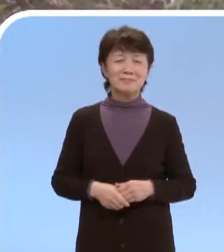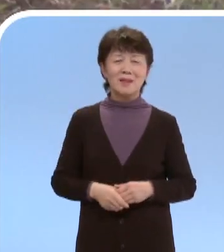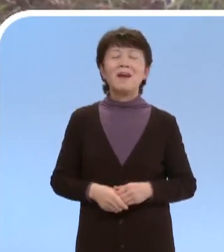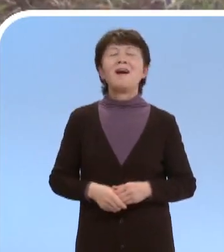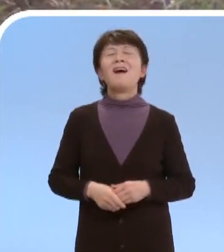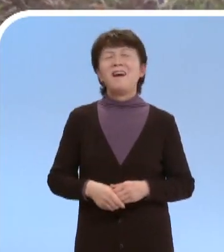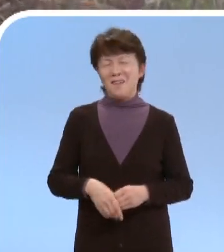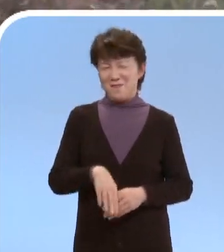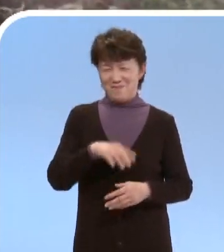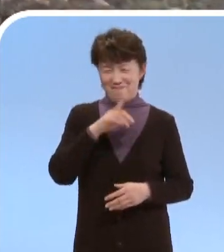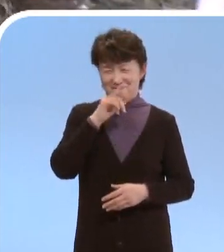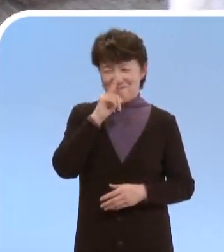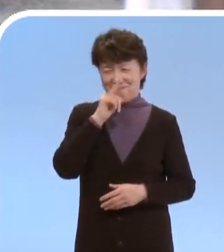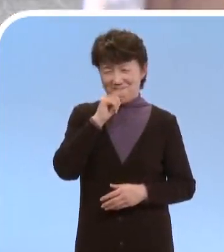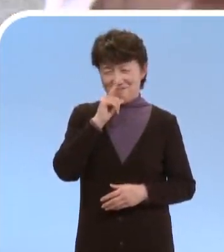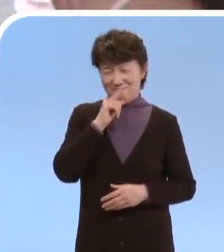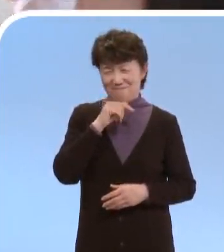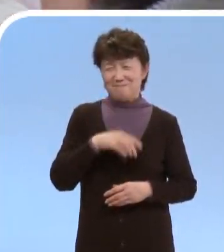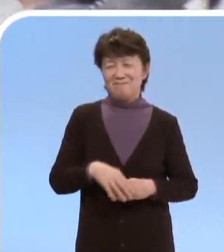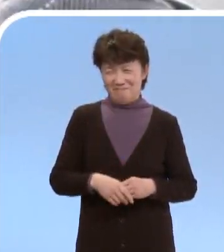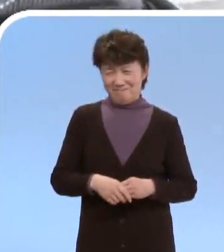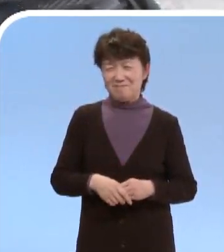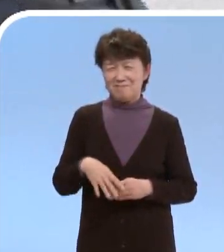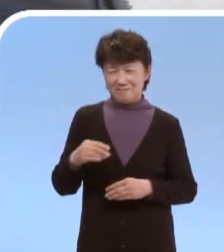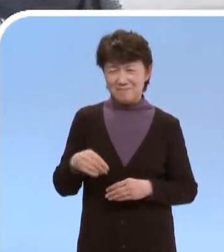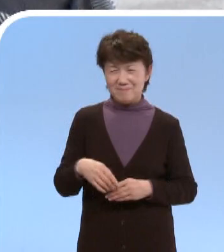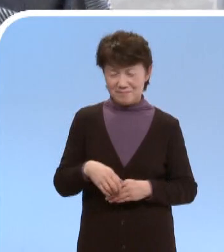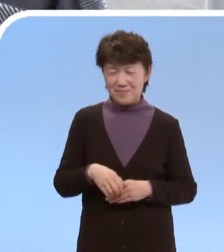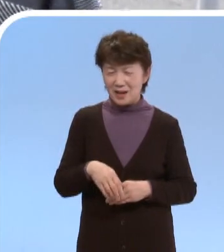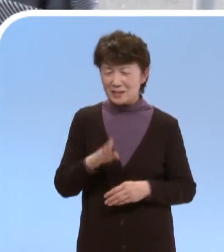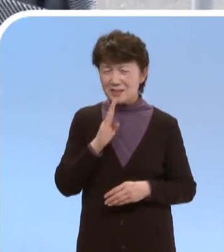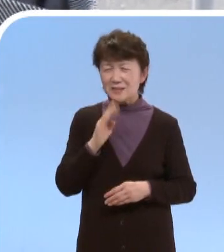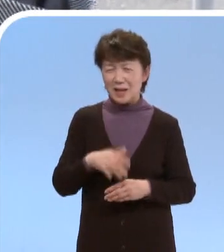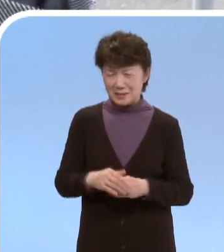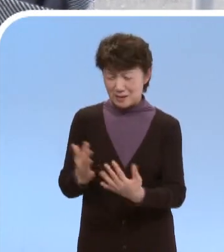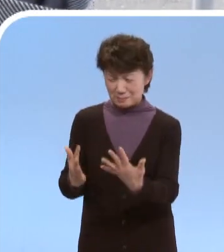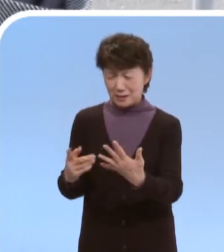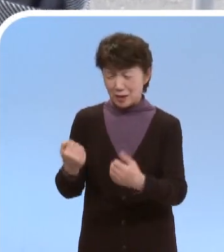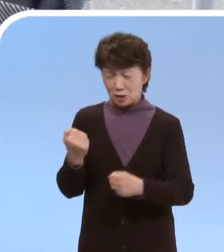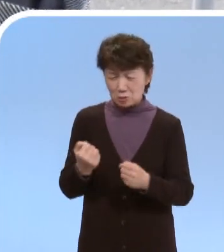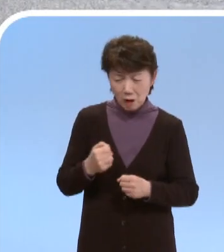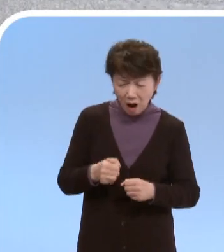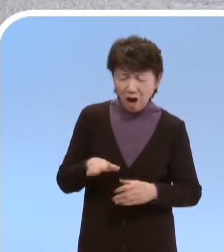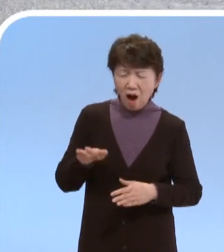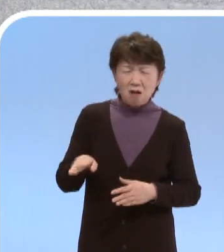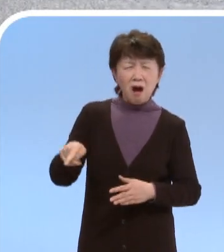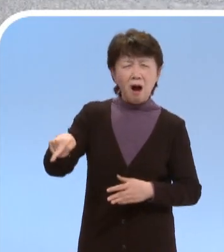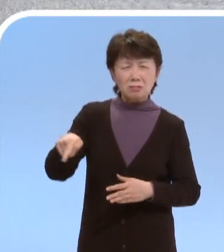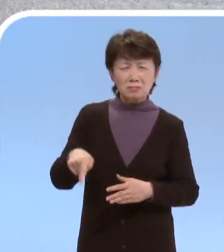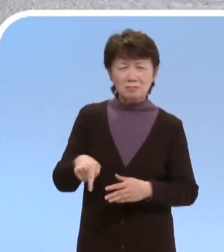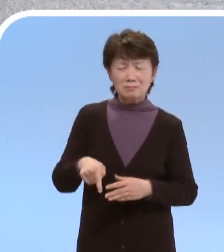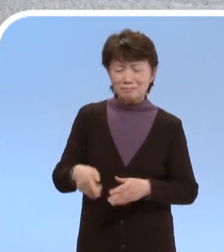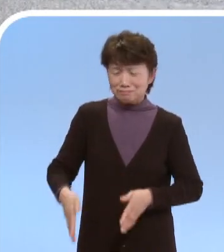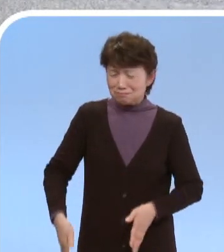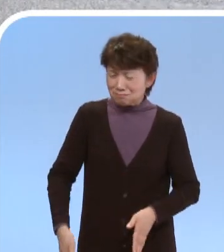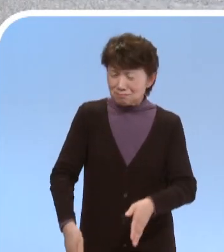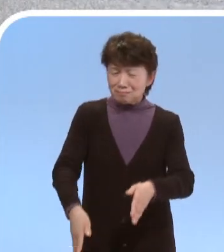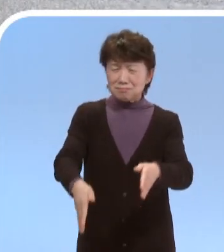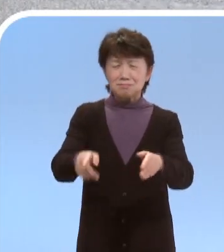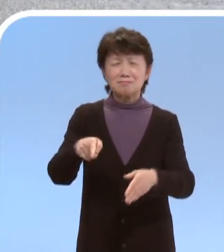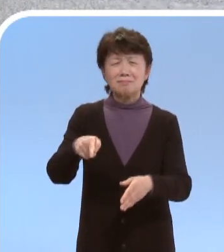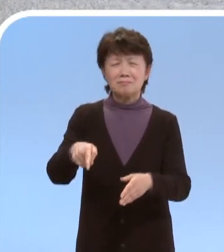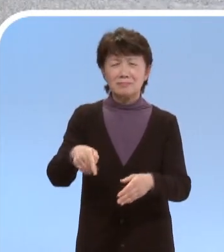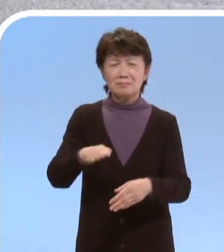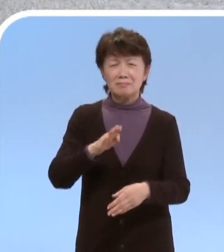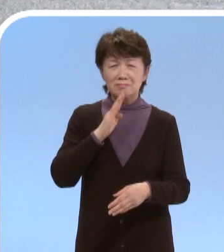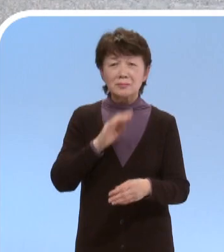なるほど、ほんまや。車走らせてたら見るんですよ、この道路の脇に。